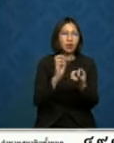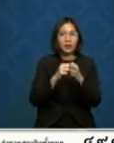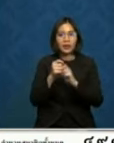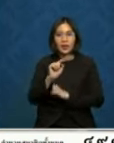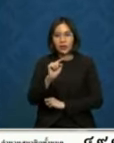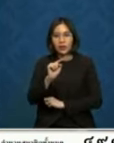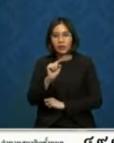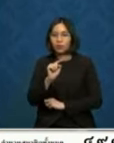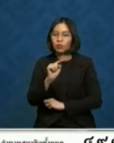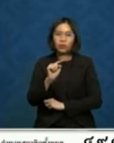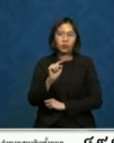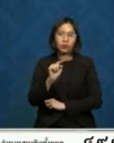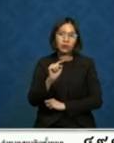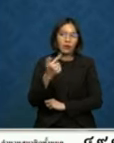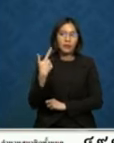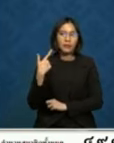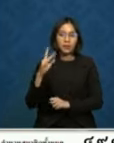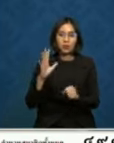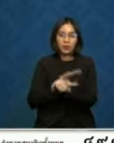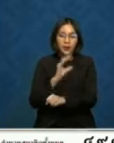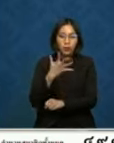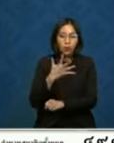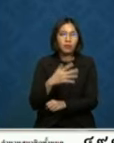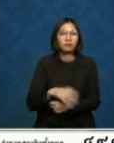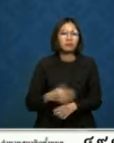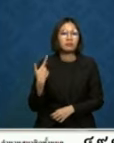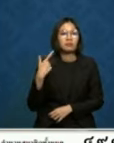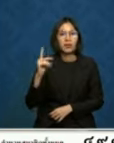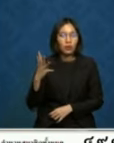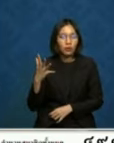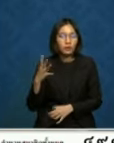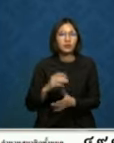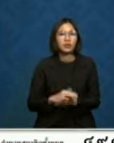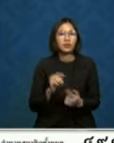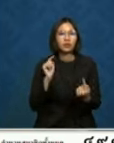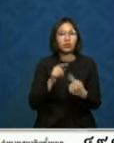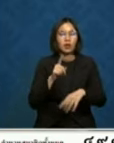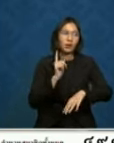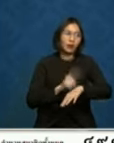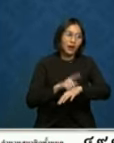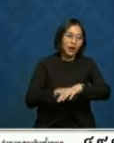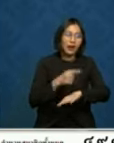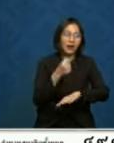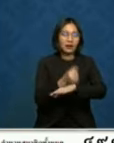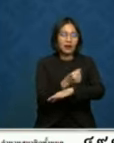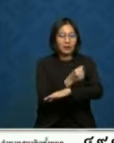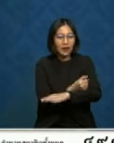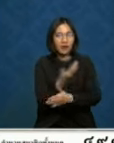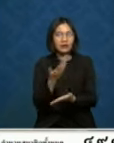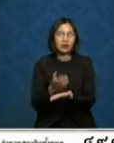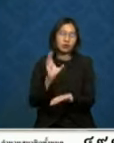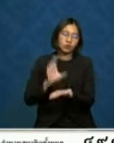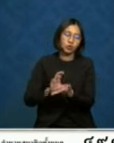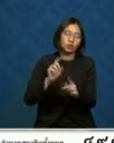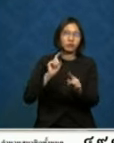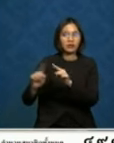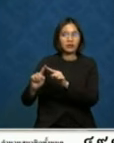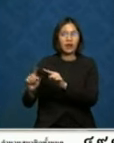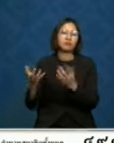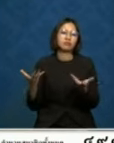ทรัพยากรโดยทรัพยากรถูกใช้ไปอย่างเปล่าประโยชน์นะครับเช่นเวลาแรงงานเงินทุนในงานที่ซ้ำซ้อน